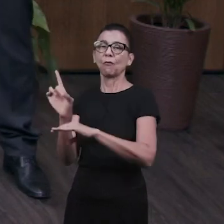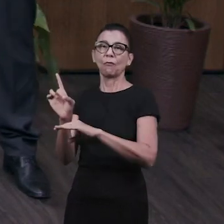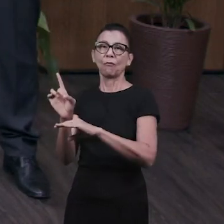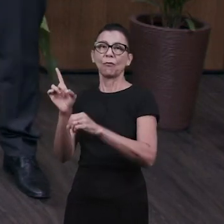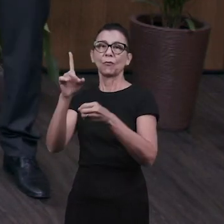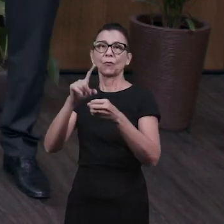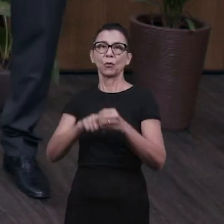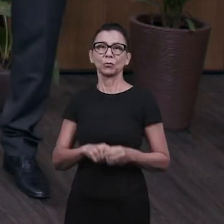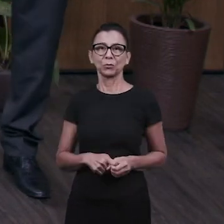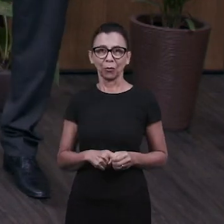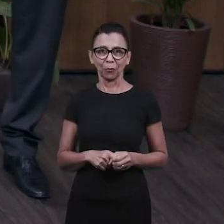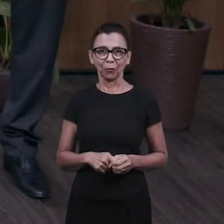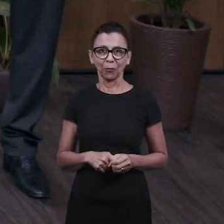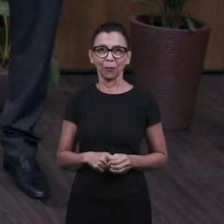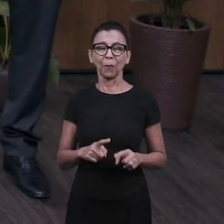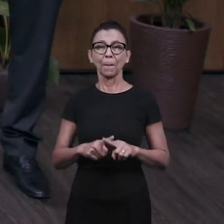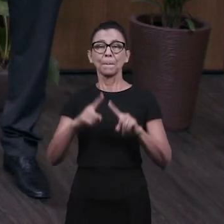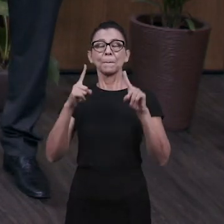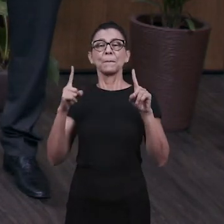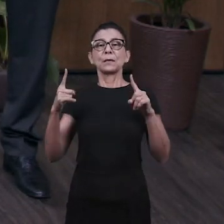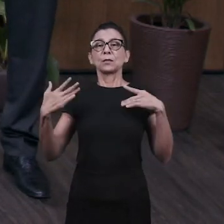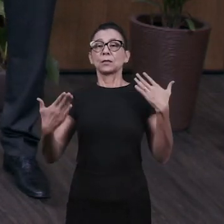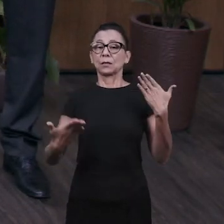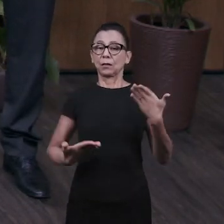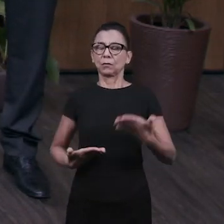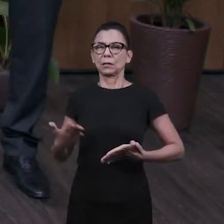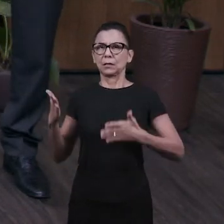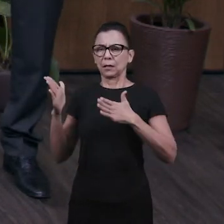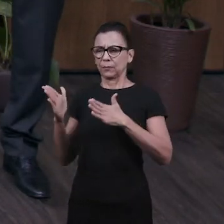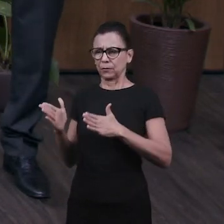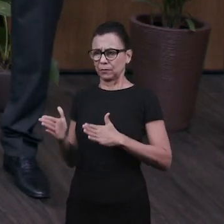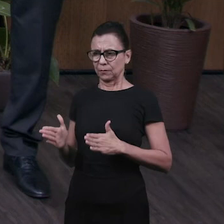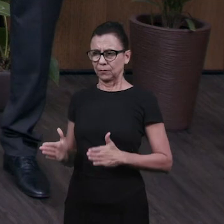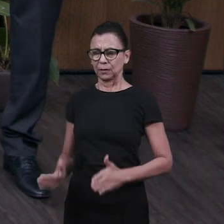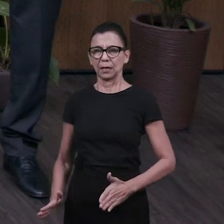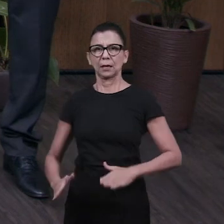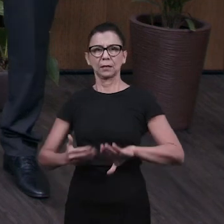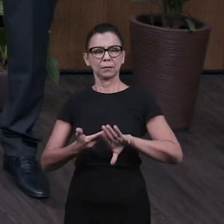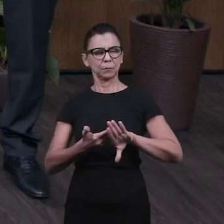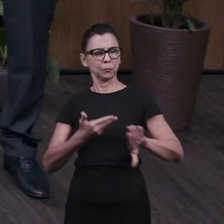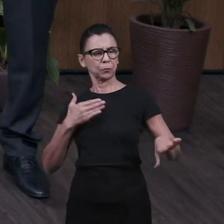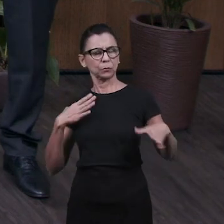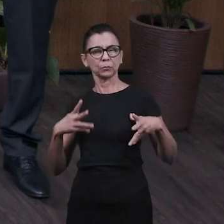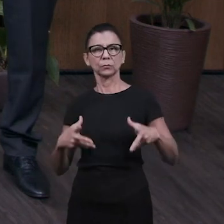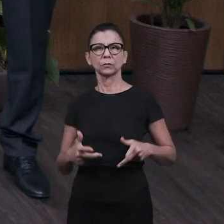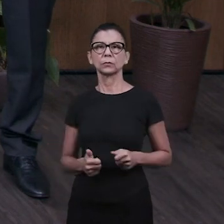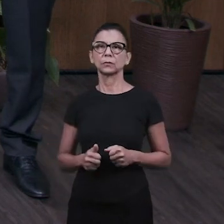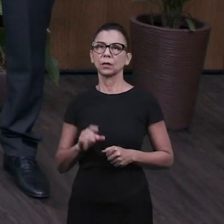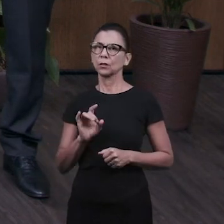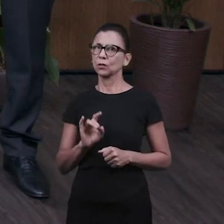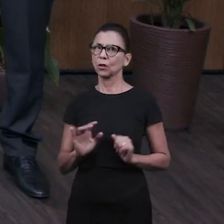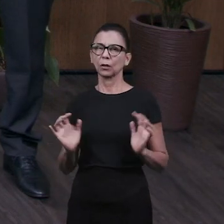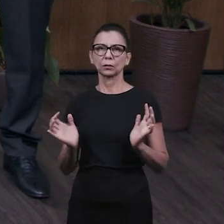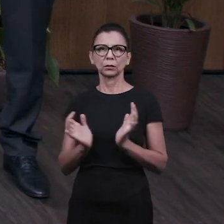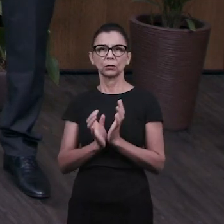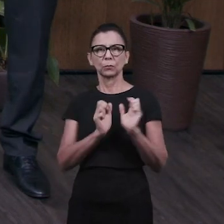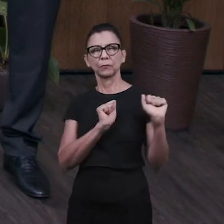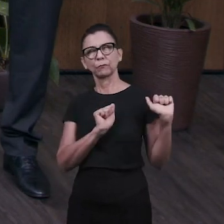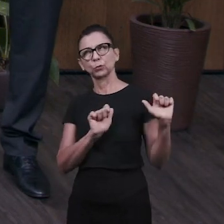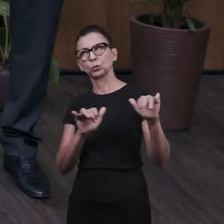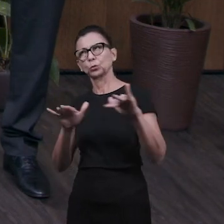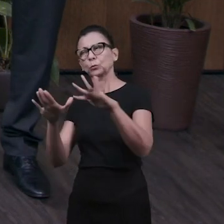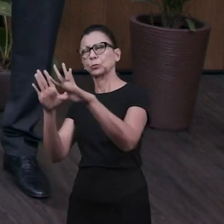seulement ceux qui seront dûment prêts monteront pour la rencontre avec le Seigneur